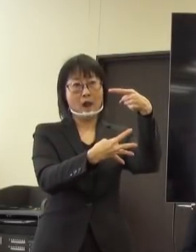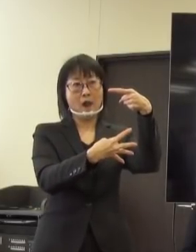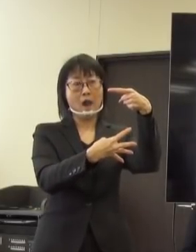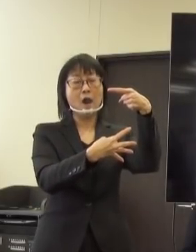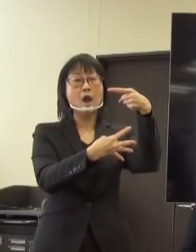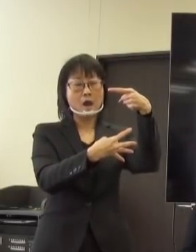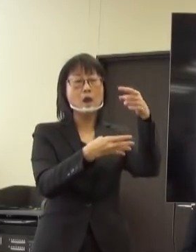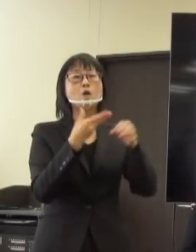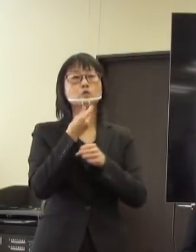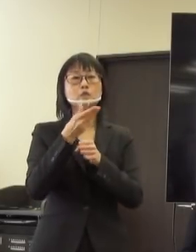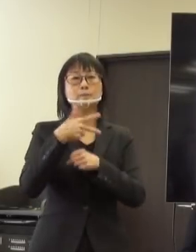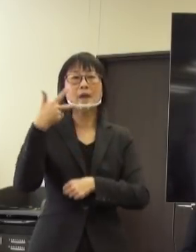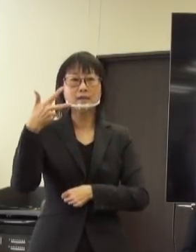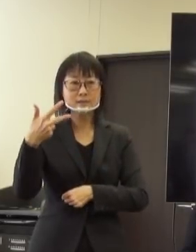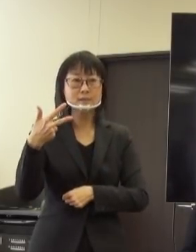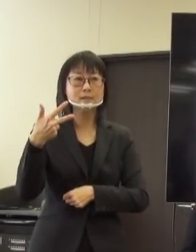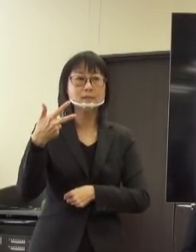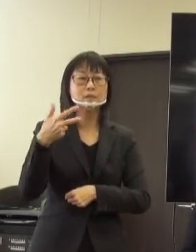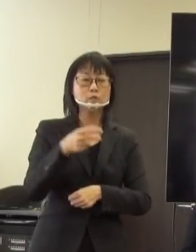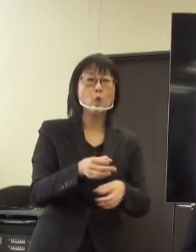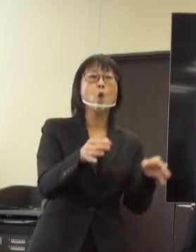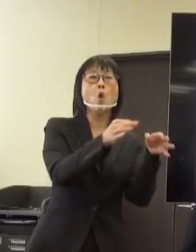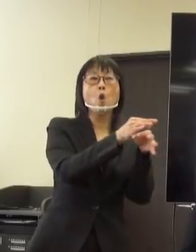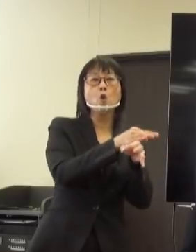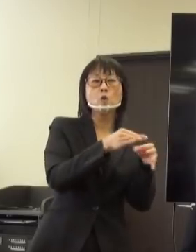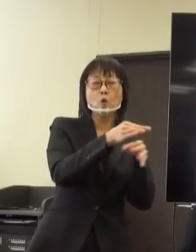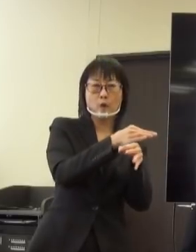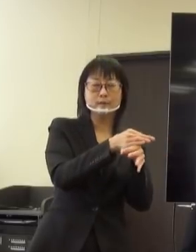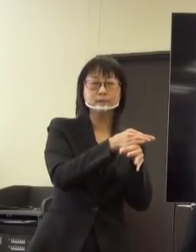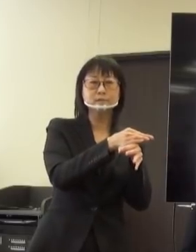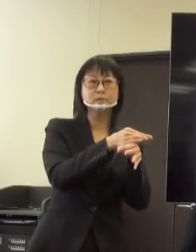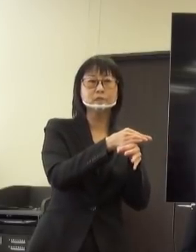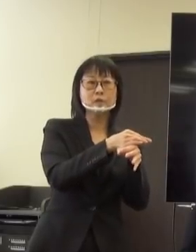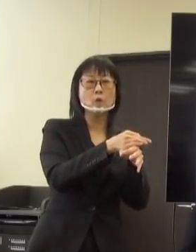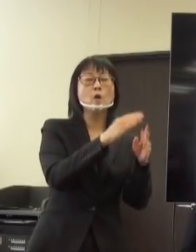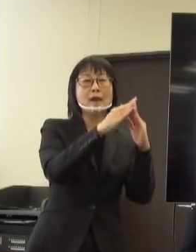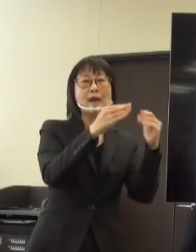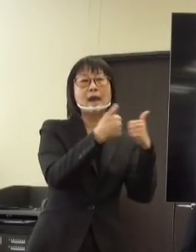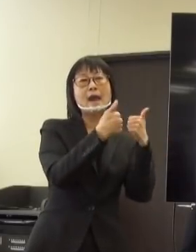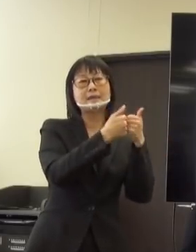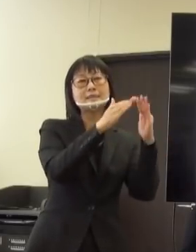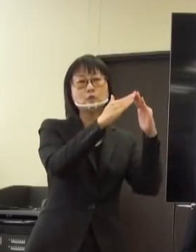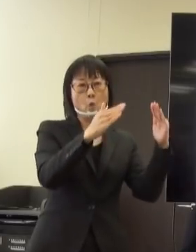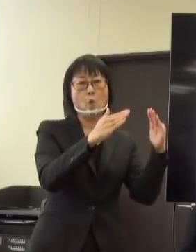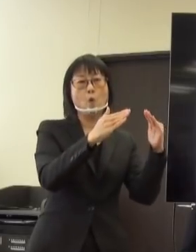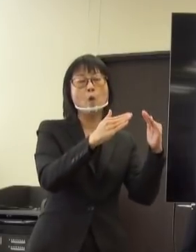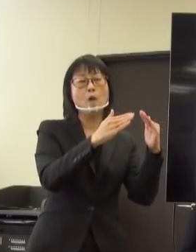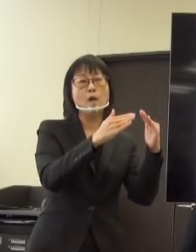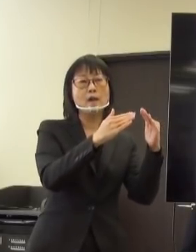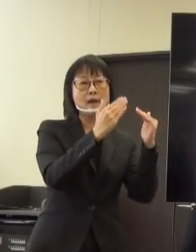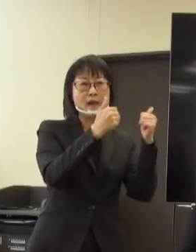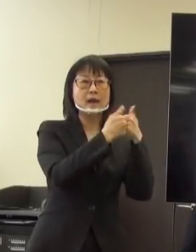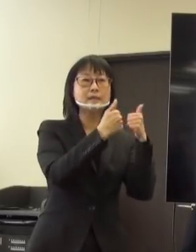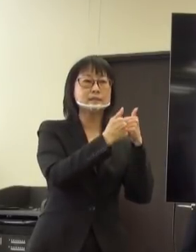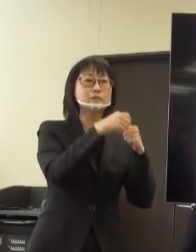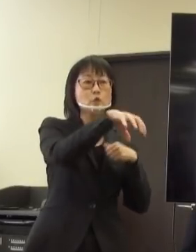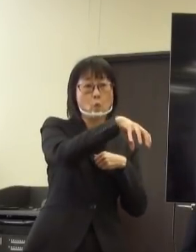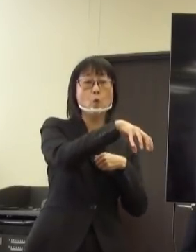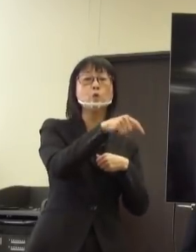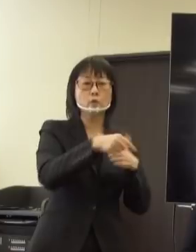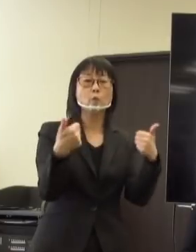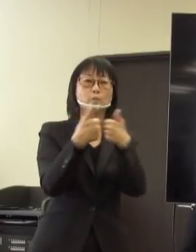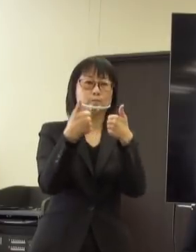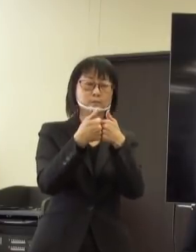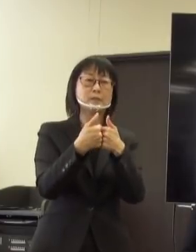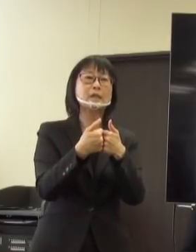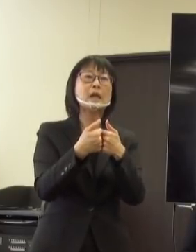共同で、新年市民交換会を実施しておりますが、こちらは今度の新型コロナへ